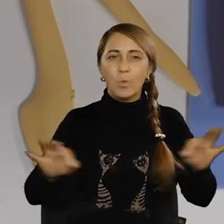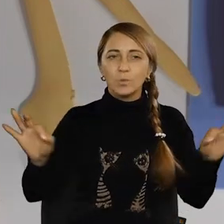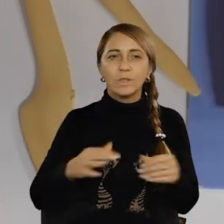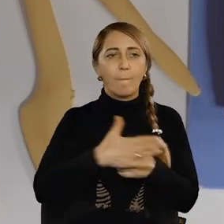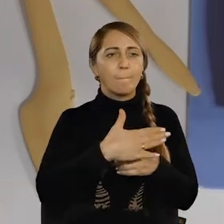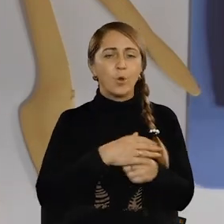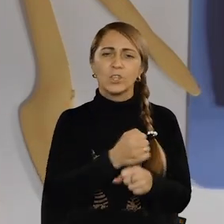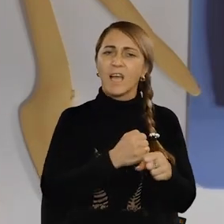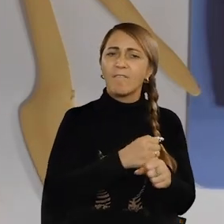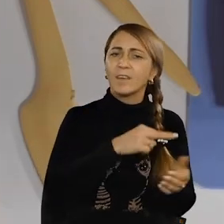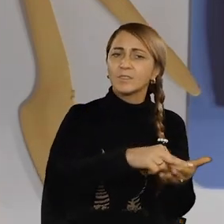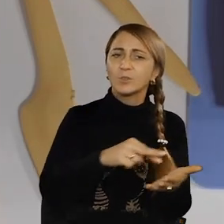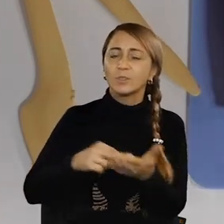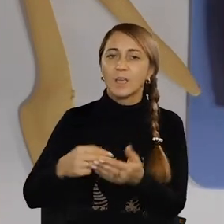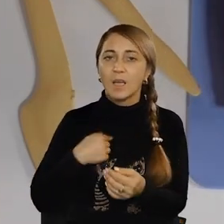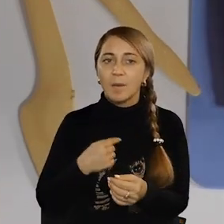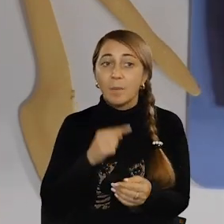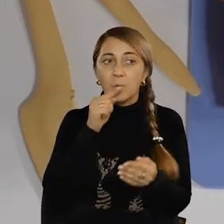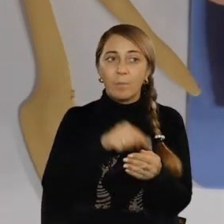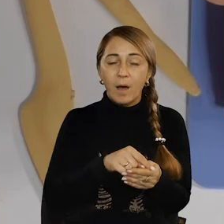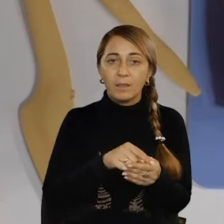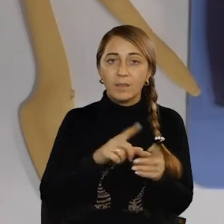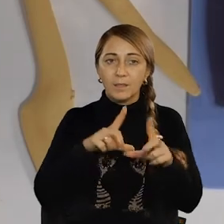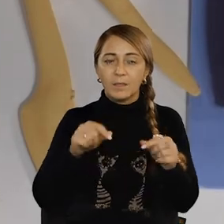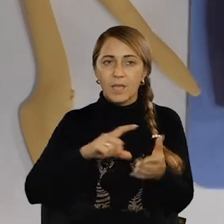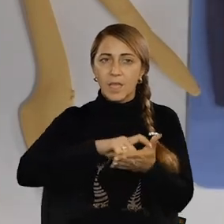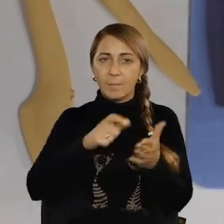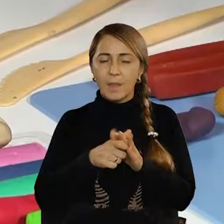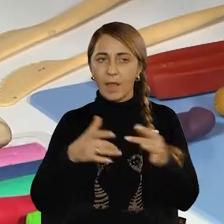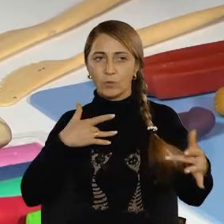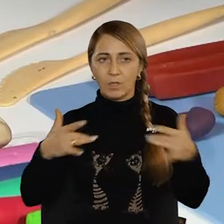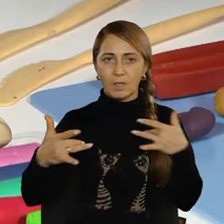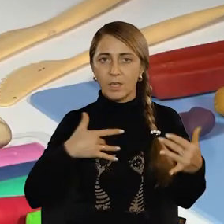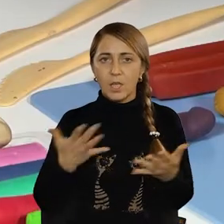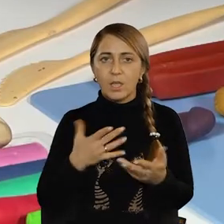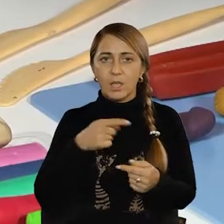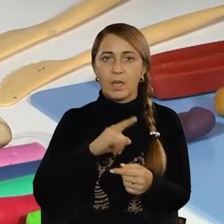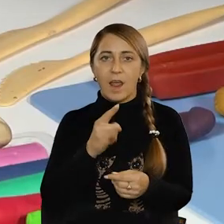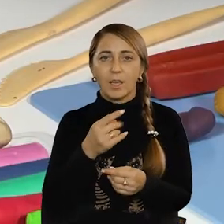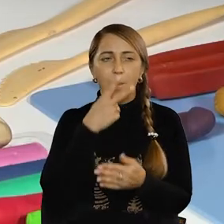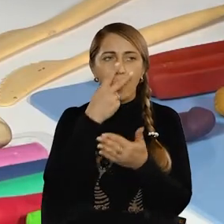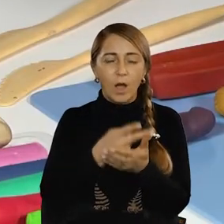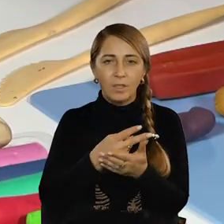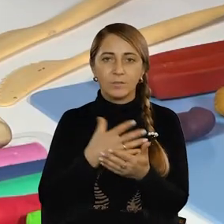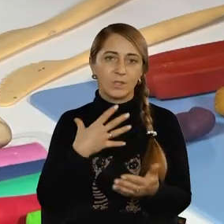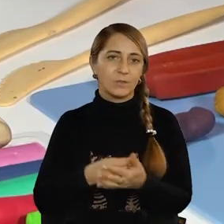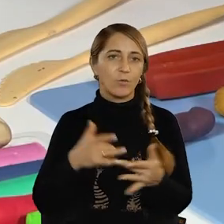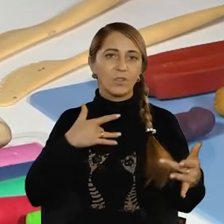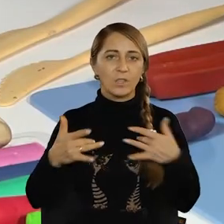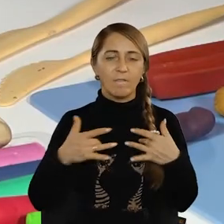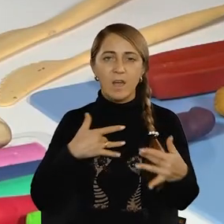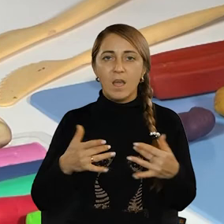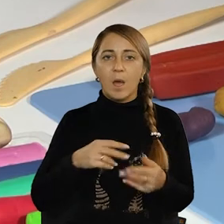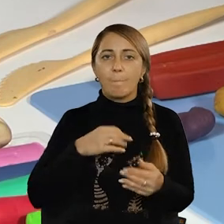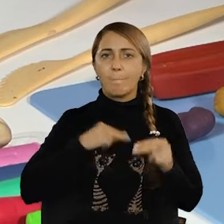кафе. Натрапили ми у маркеті і на кімнату театр, у якій ляльки показували виставу.